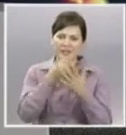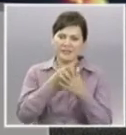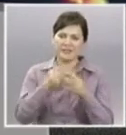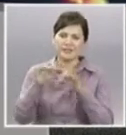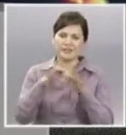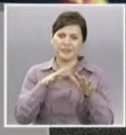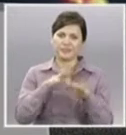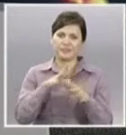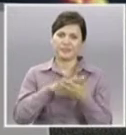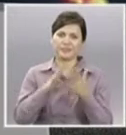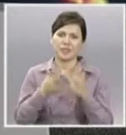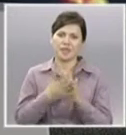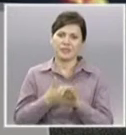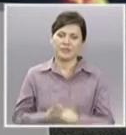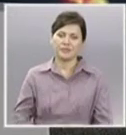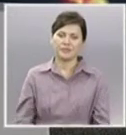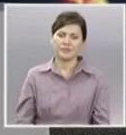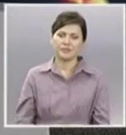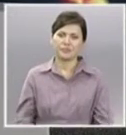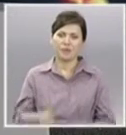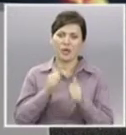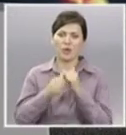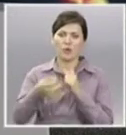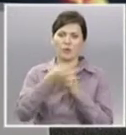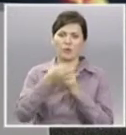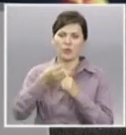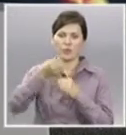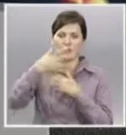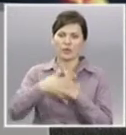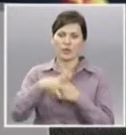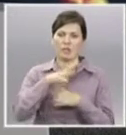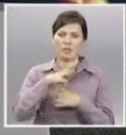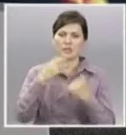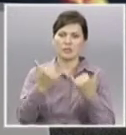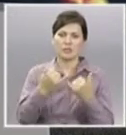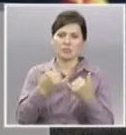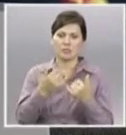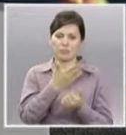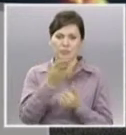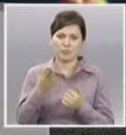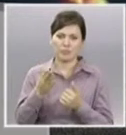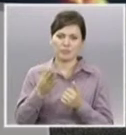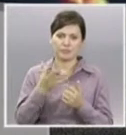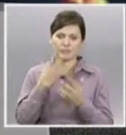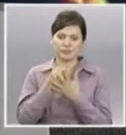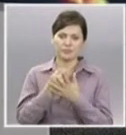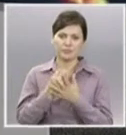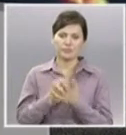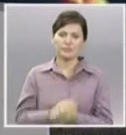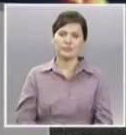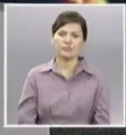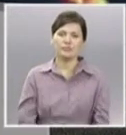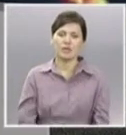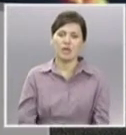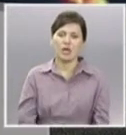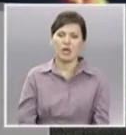жасау келді бұған дейін. Айталық әртүрлі облыс орталықтарындағы мұрағаттар, мысалы біз өз кезегінде, ал қазір осының бәрін